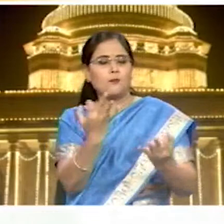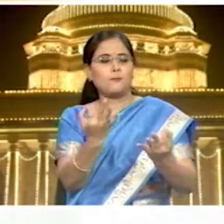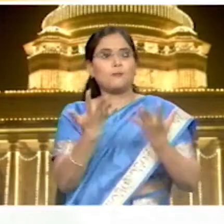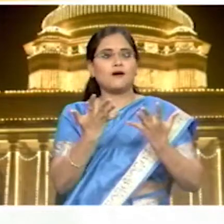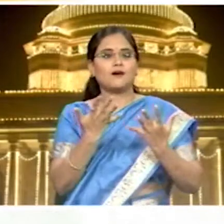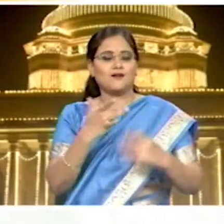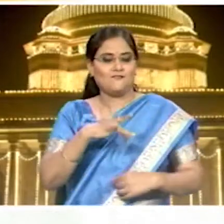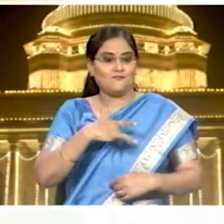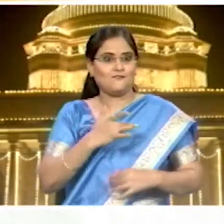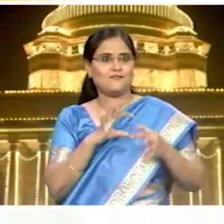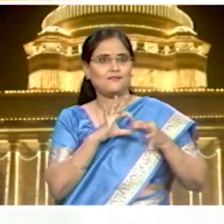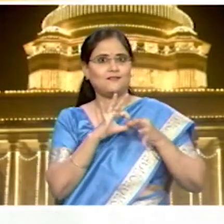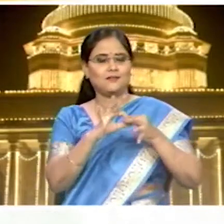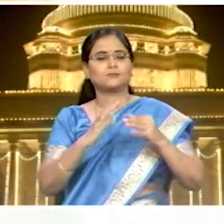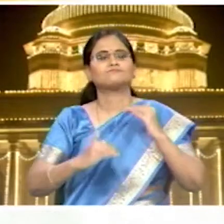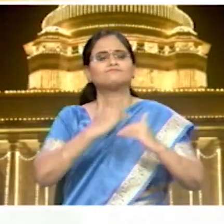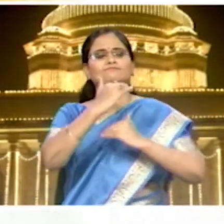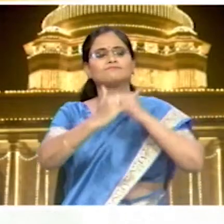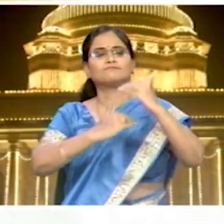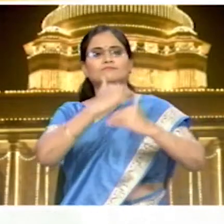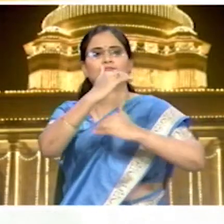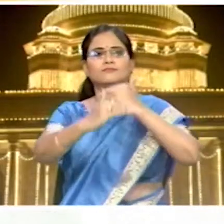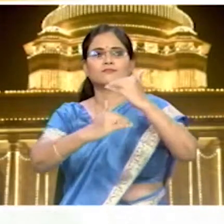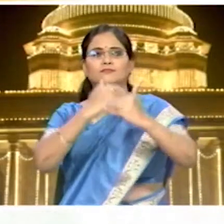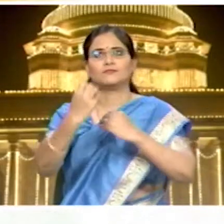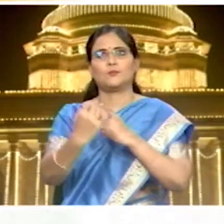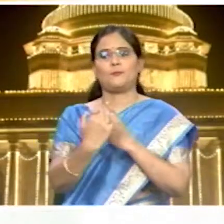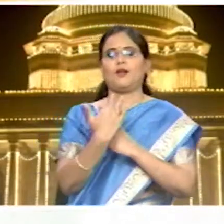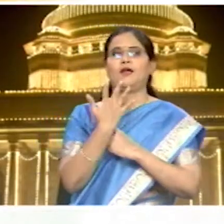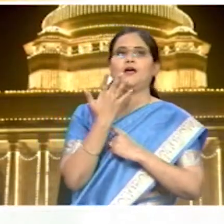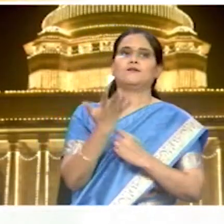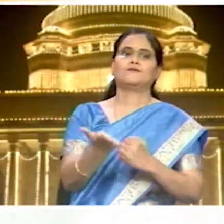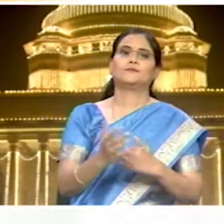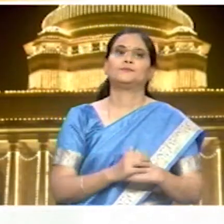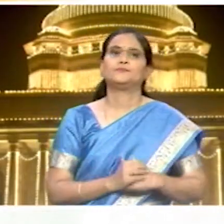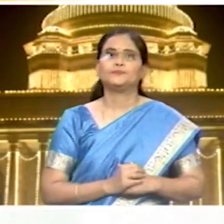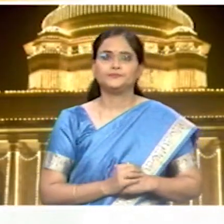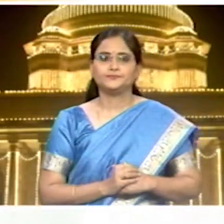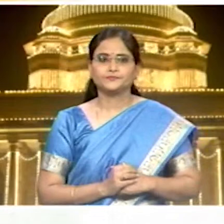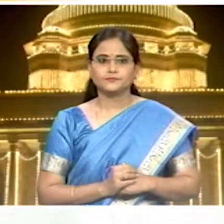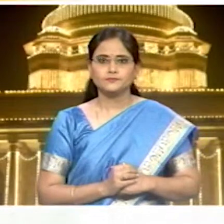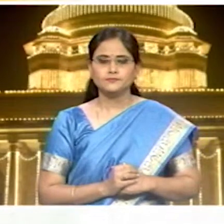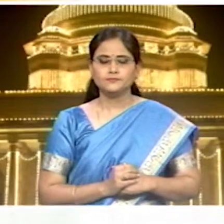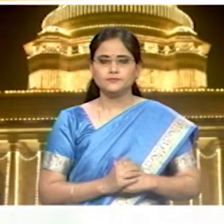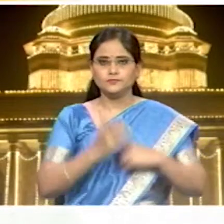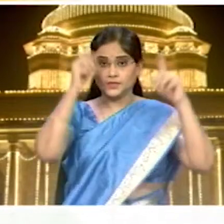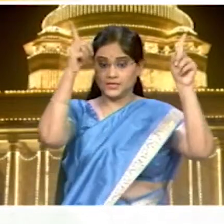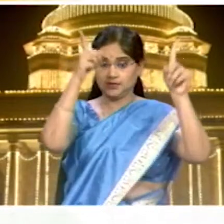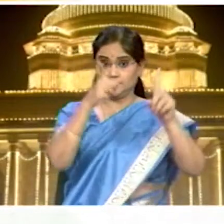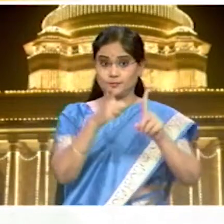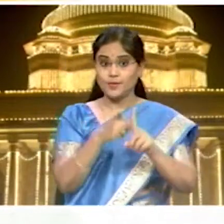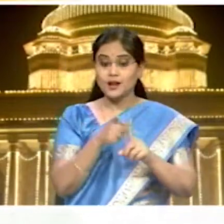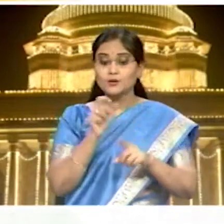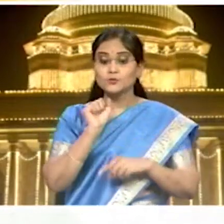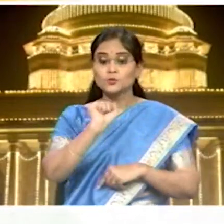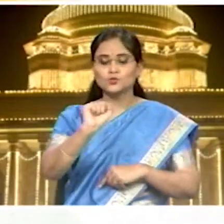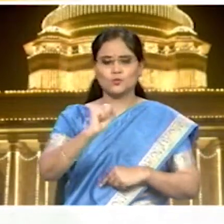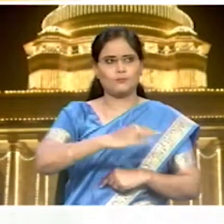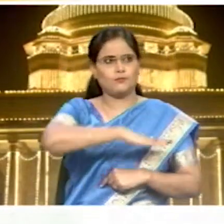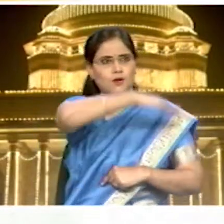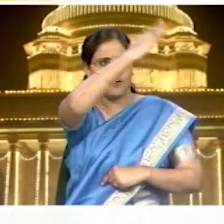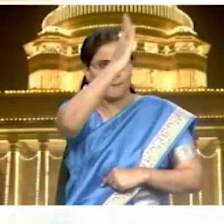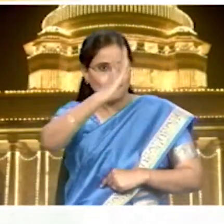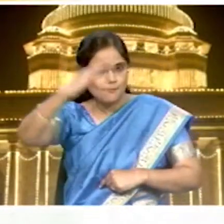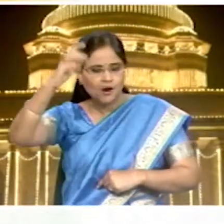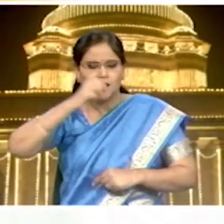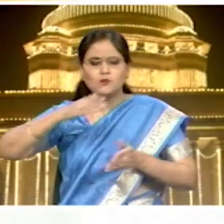के साथ आगे बढ़ने के लिए प्रेरित करती है। भारत अपने पहाड़ों, नदियों,